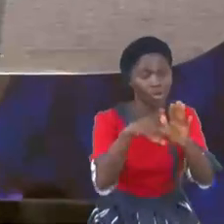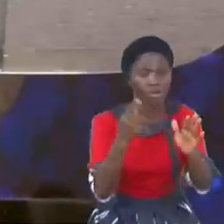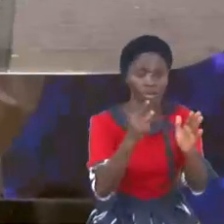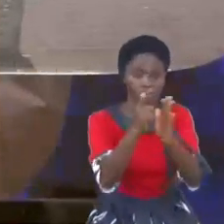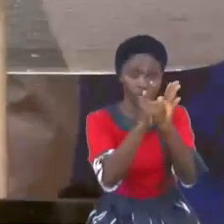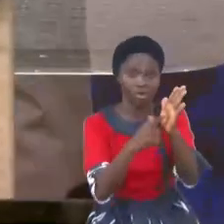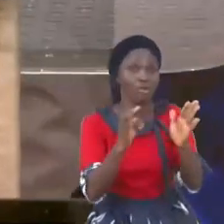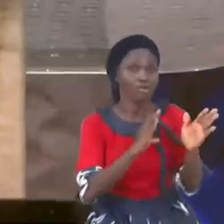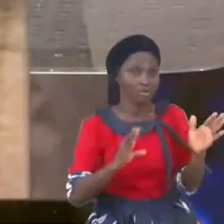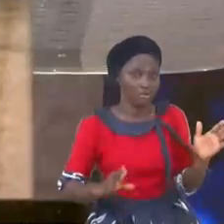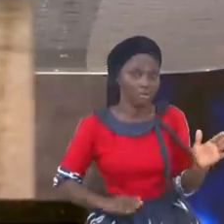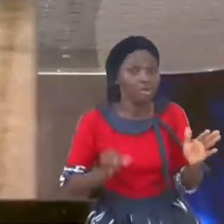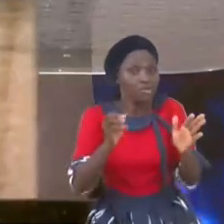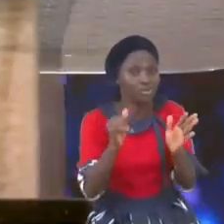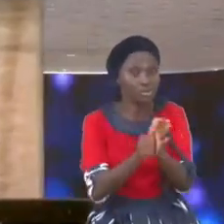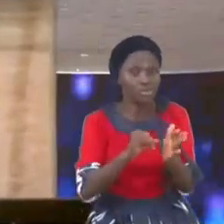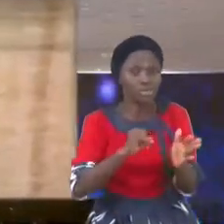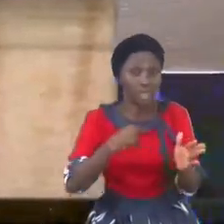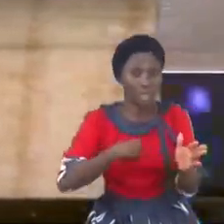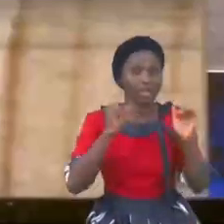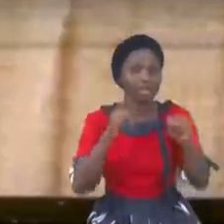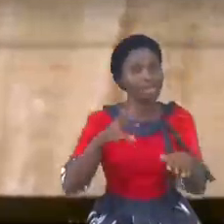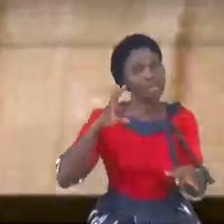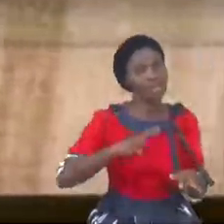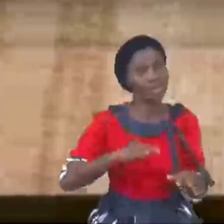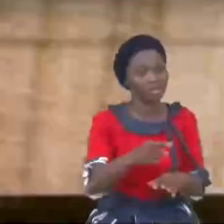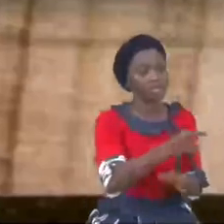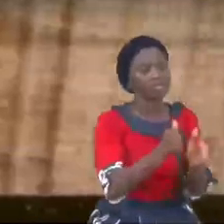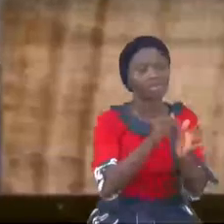gagner ceux qui sont sans loi. Vous savez ce qu'il disait?